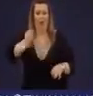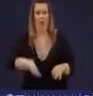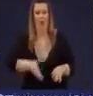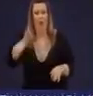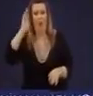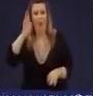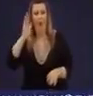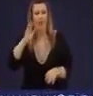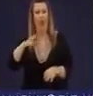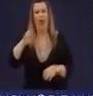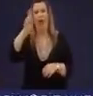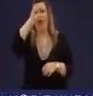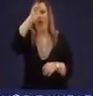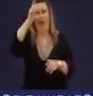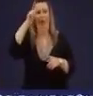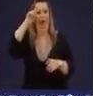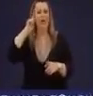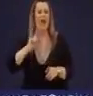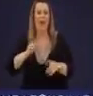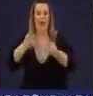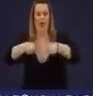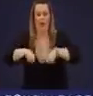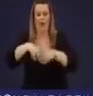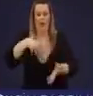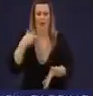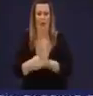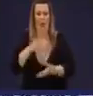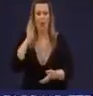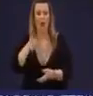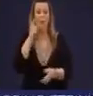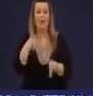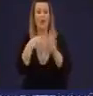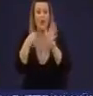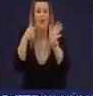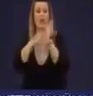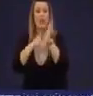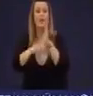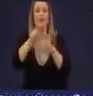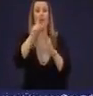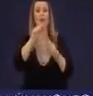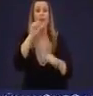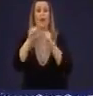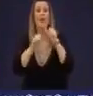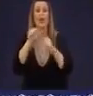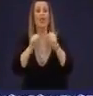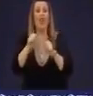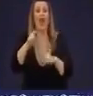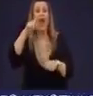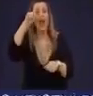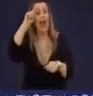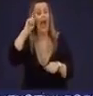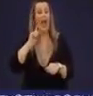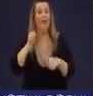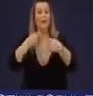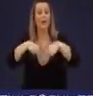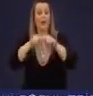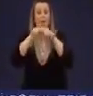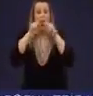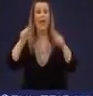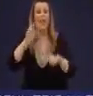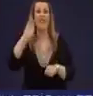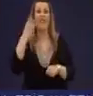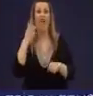müstəqil dövlət olacaq, o cümlədən də Azərbaycan. Həmin dövrdə 1971-ci ildə Cəmşid Naxçıvanski adına hərbi liseyin yaradılması və eyni zamanda